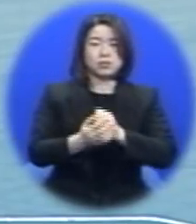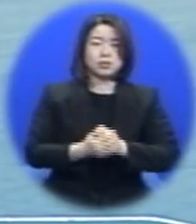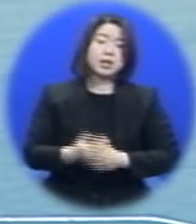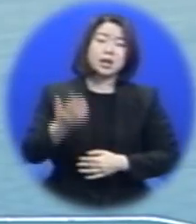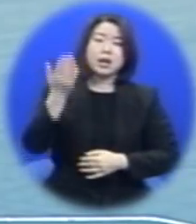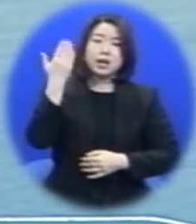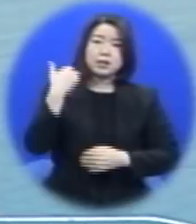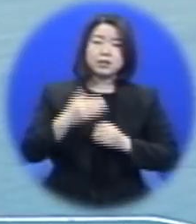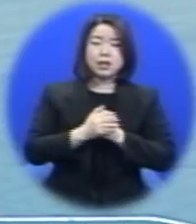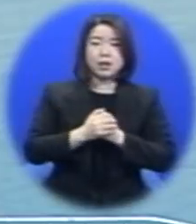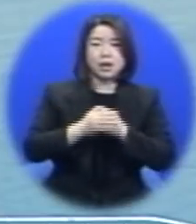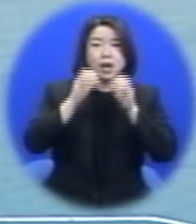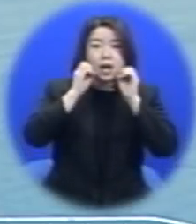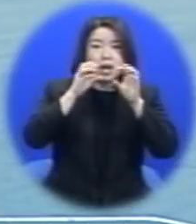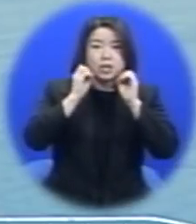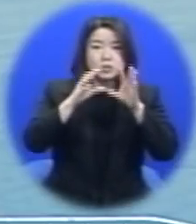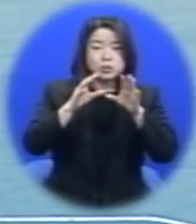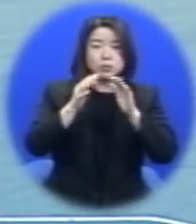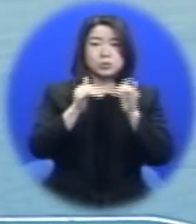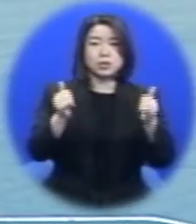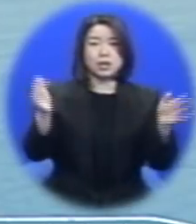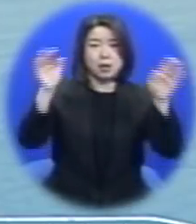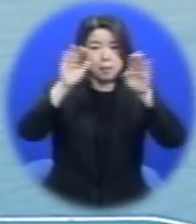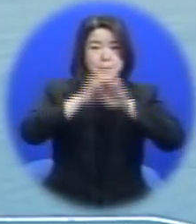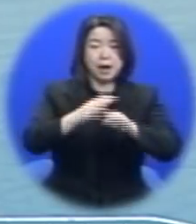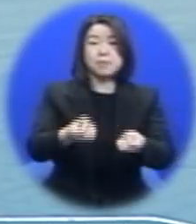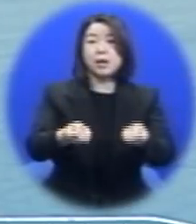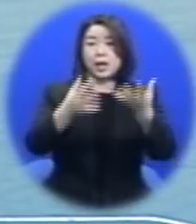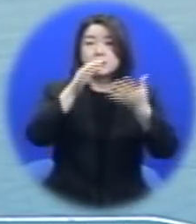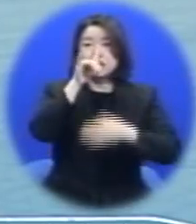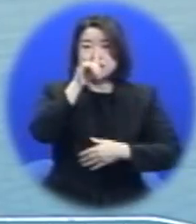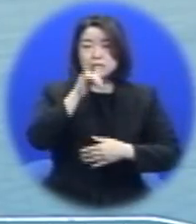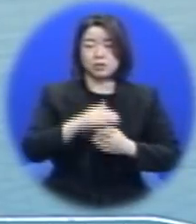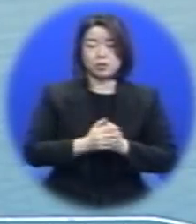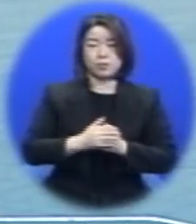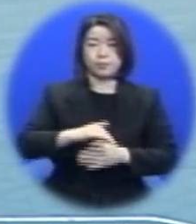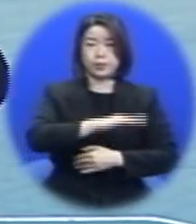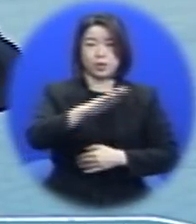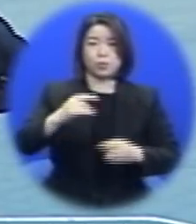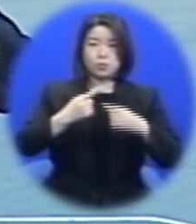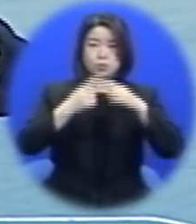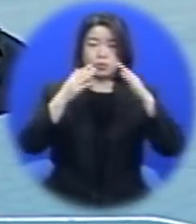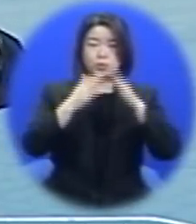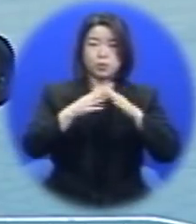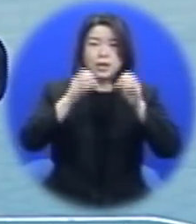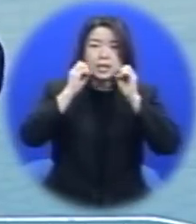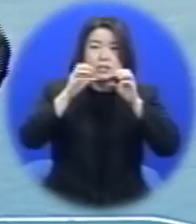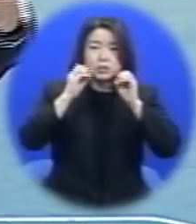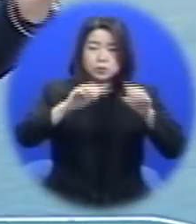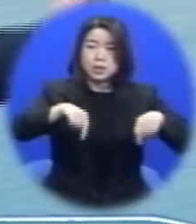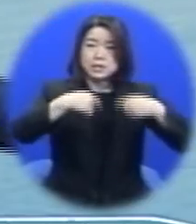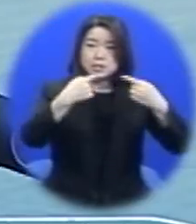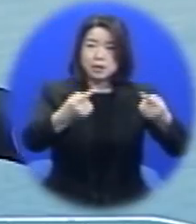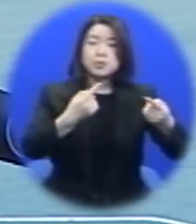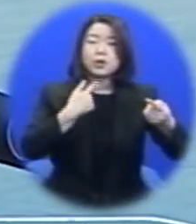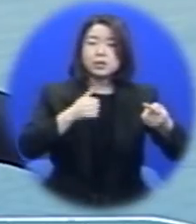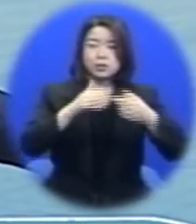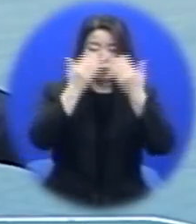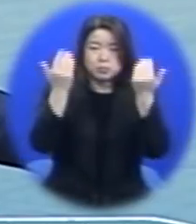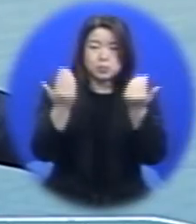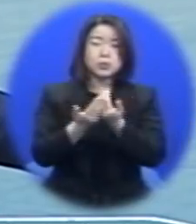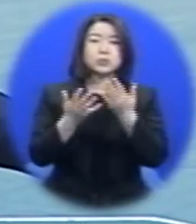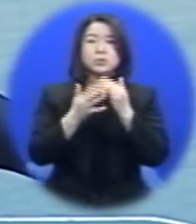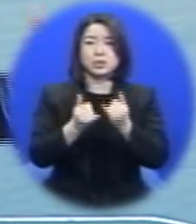지난 전도인의 밤 행사가 있었습니다. 우리 교회 1년 동안 전도에 참여하셨던 모든 교우들이